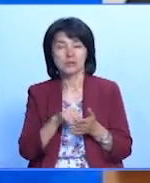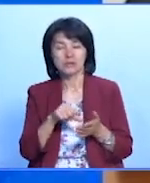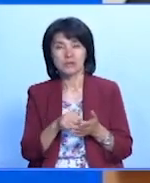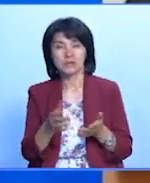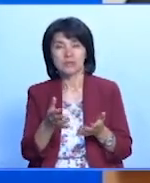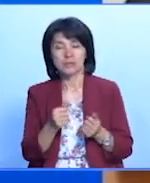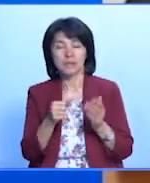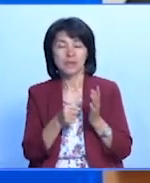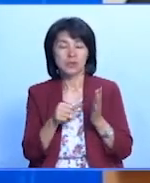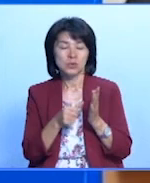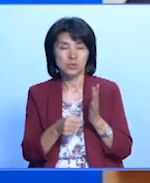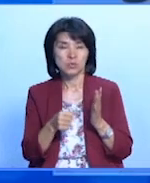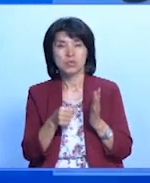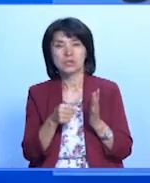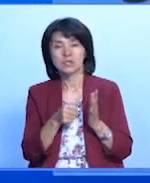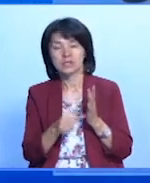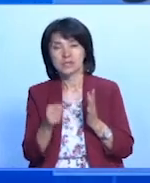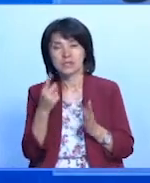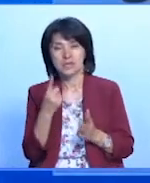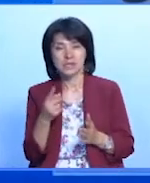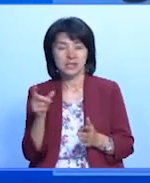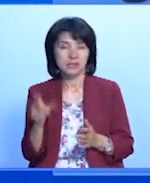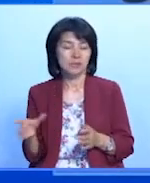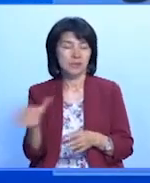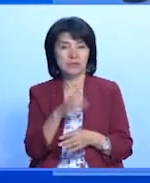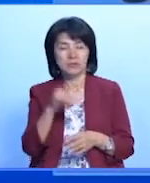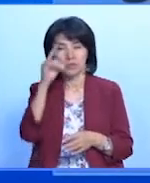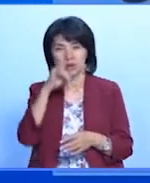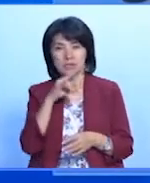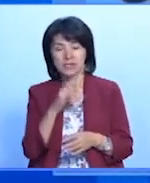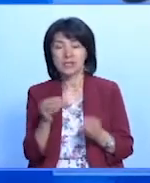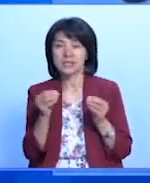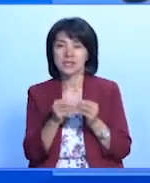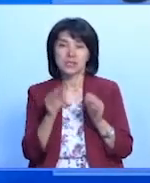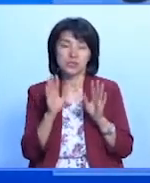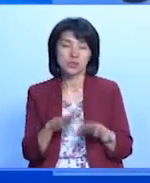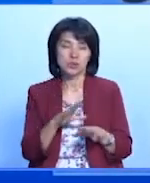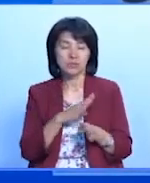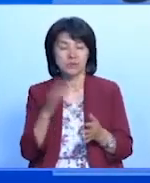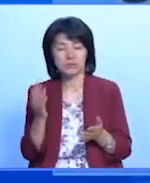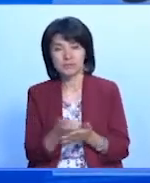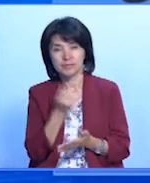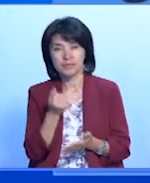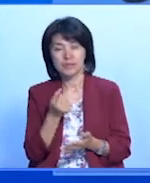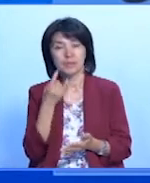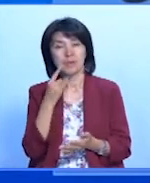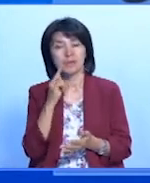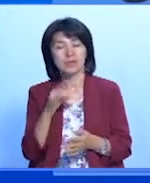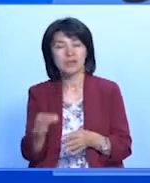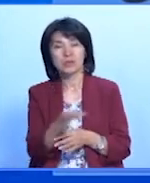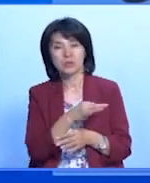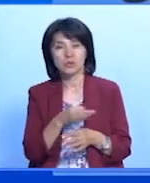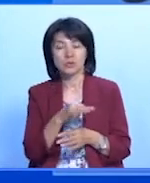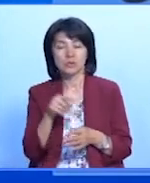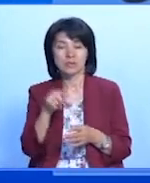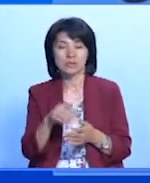всего казахстана по итогам только 10 из них стали победителями от павлодарской области в число победителей